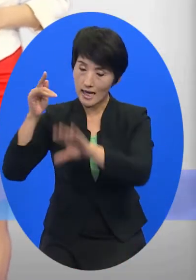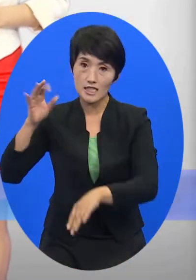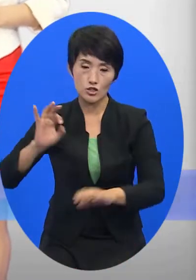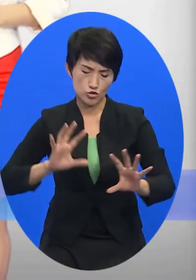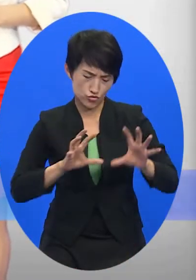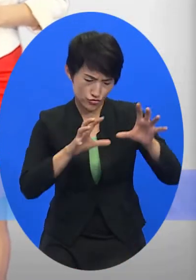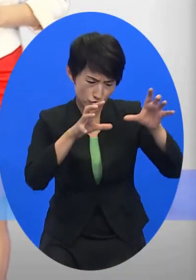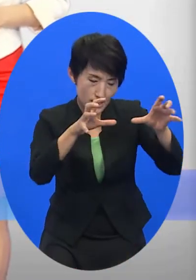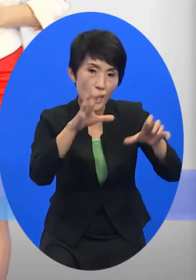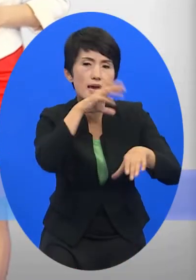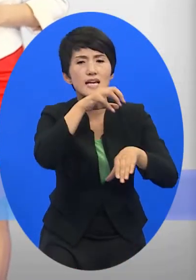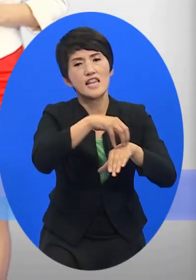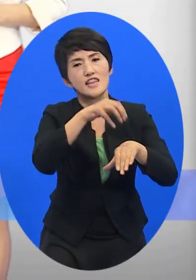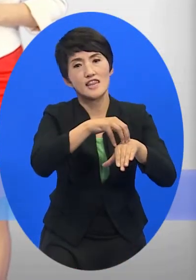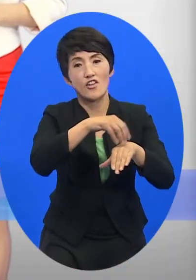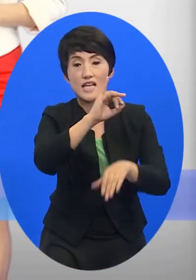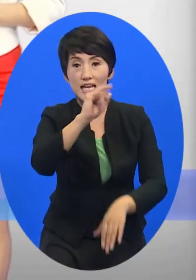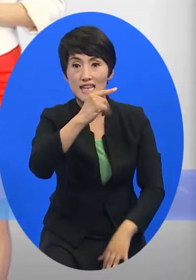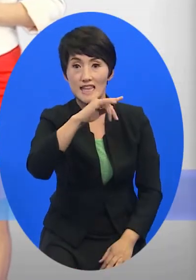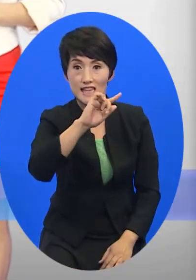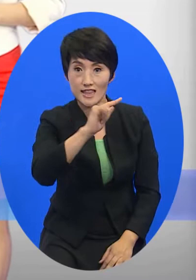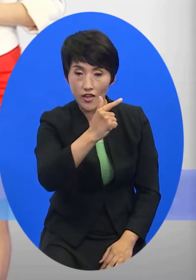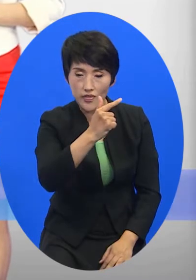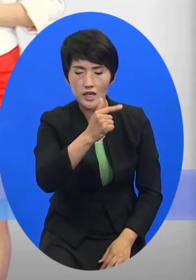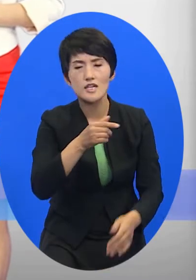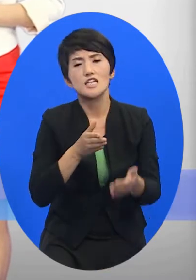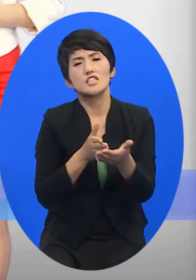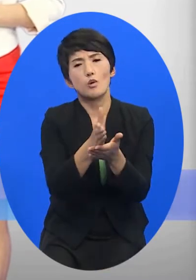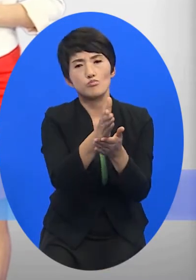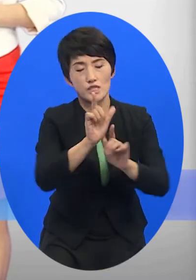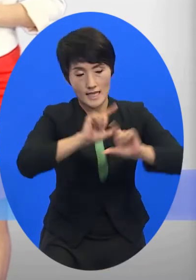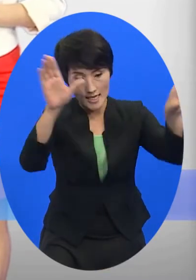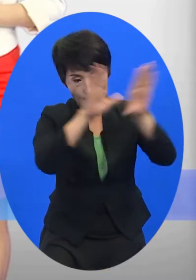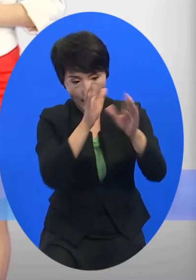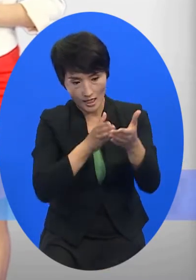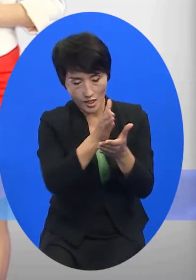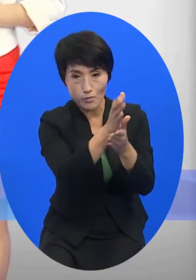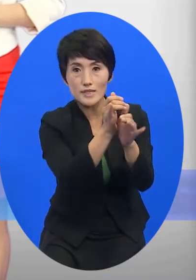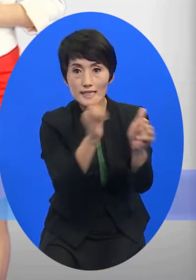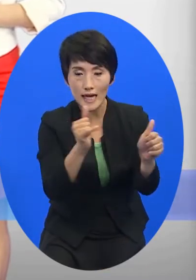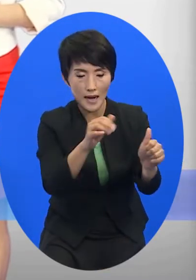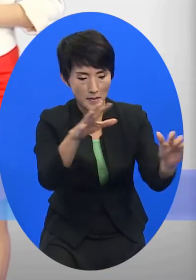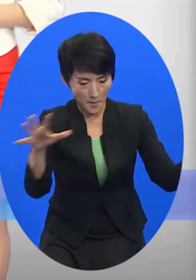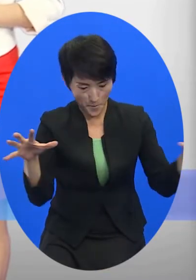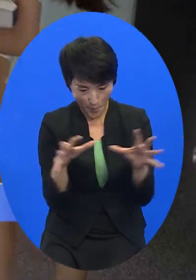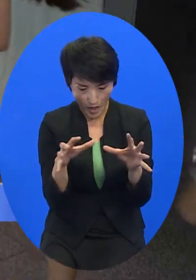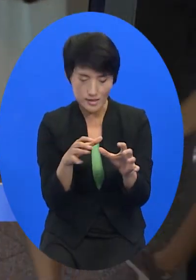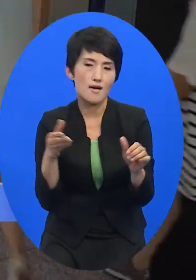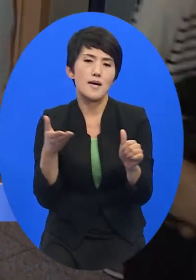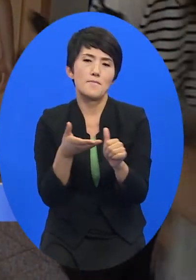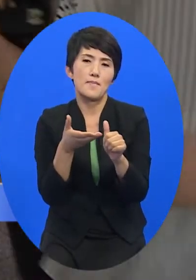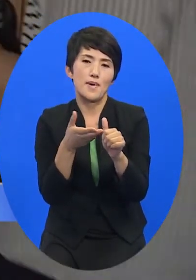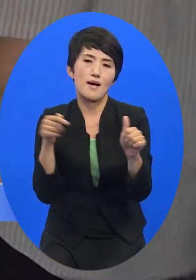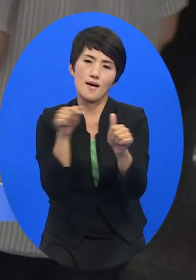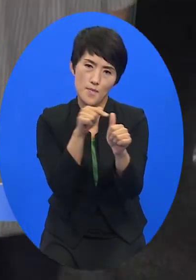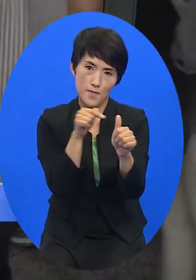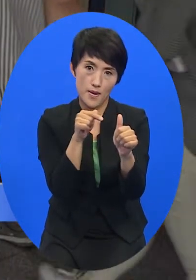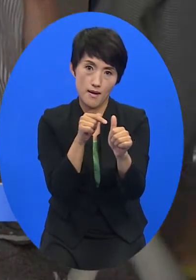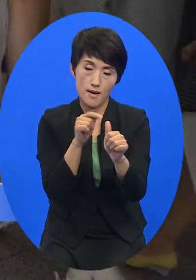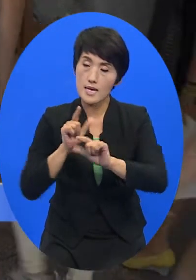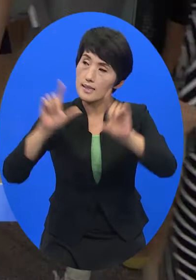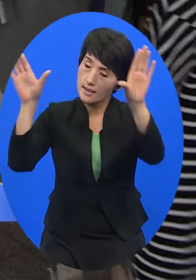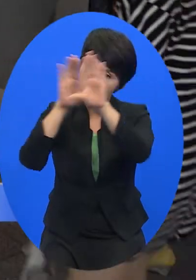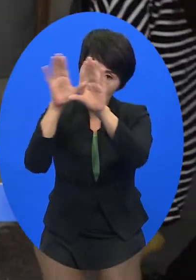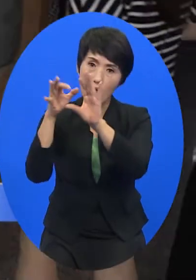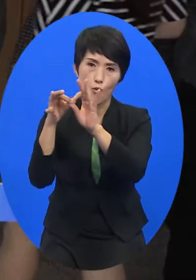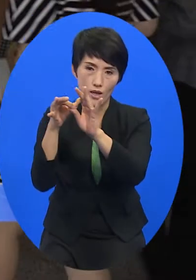기상청은 국제 인턴십 프로그램의 일환인 국제 기상 전문 인력 양성 과정을 시행했습니다. 기상청은 기상